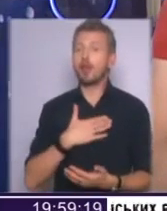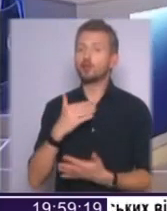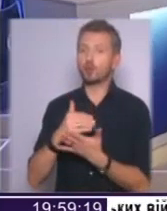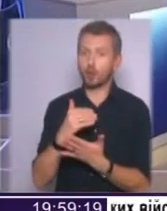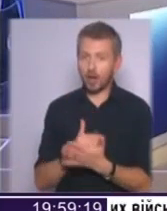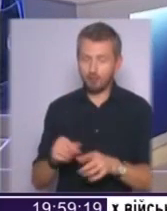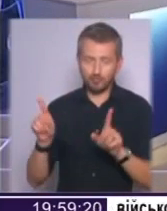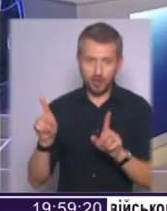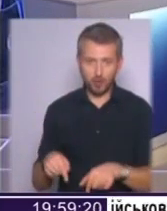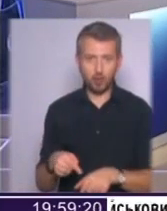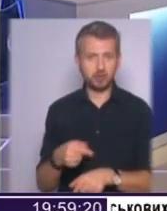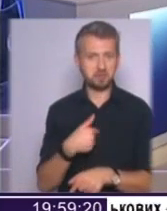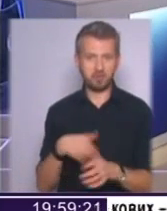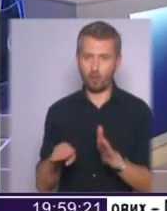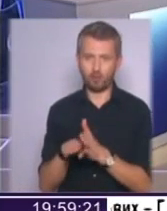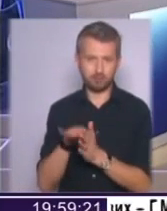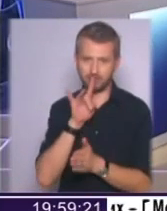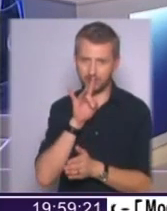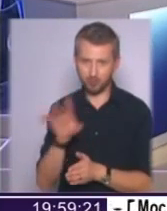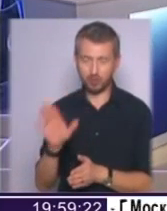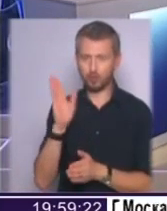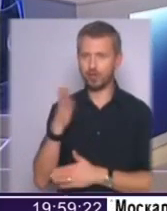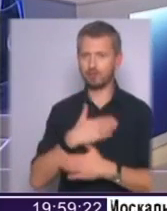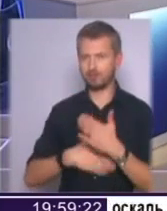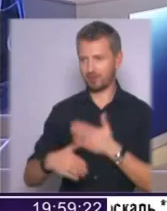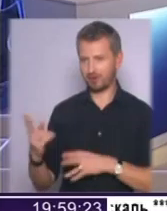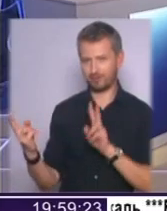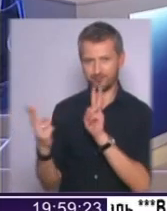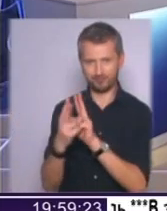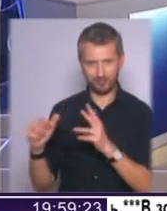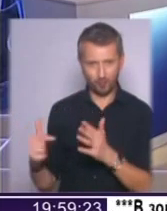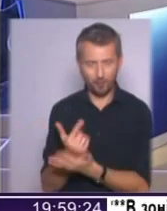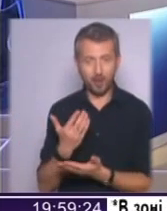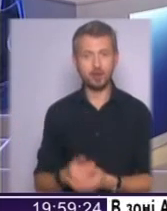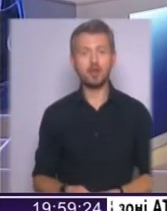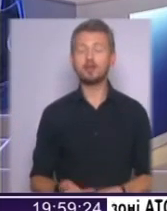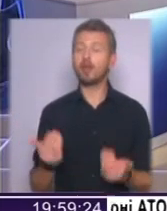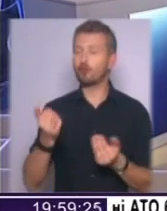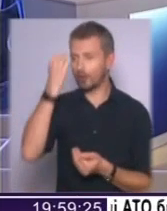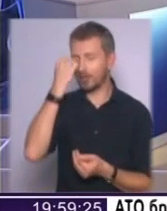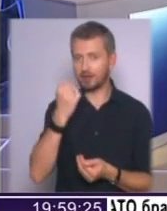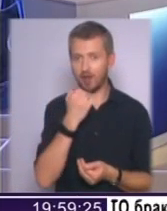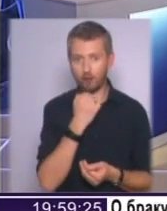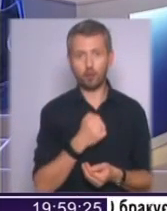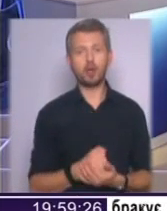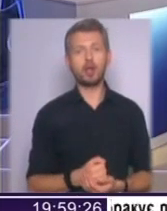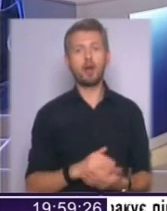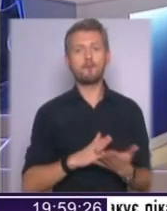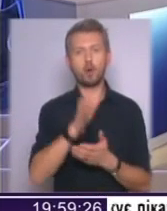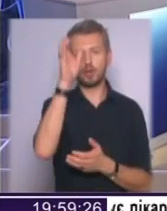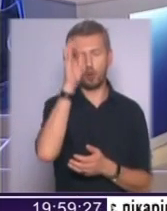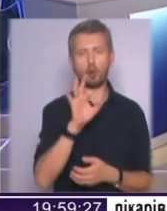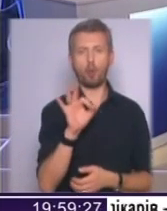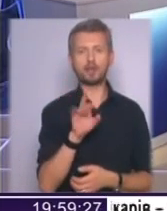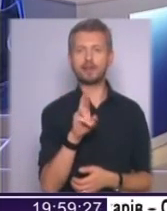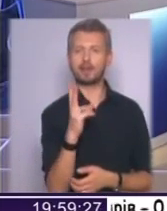програму також. Ми не йдемо у відпустку. Будемо раді вас бачити, дякую. Олексію, будь-коли в нашій студії. На сьогодні дякую. Нагадаю, політолог Олексій